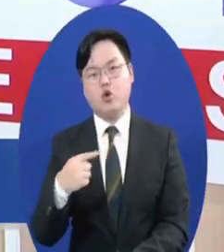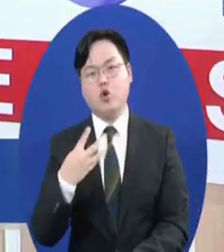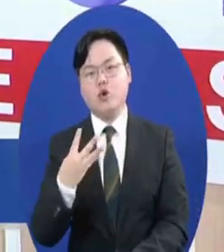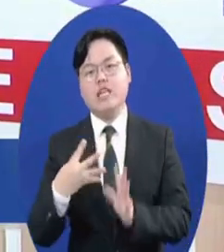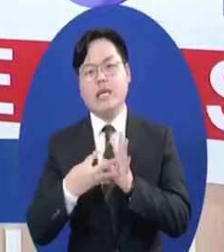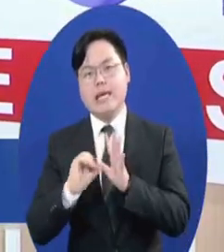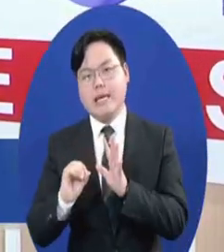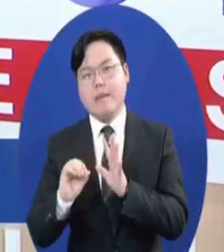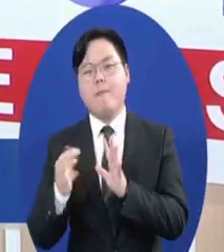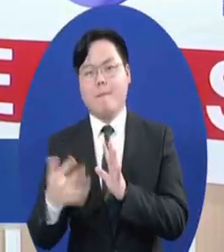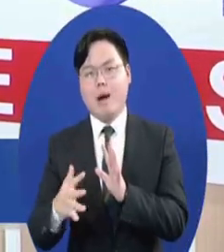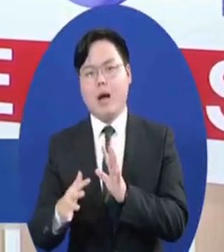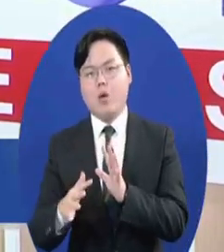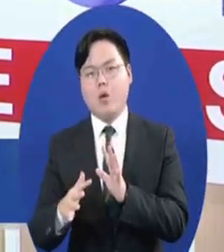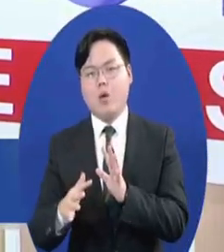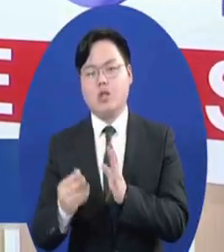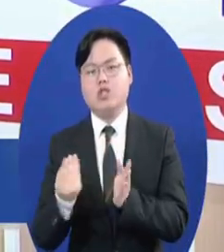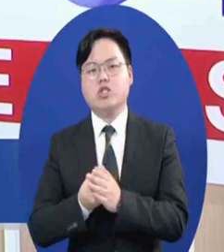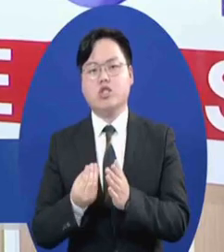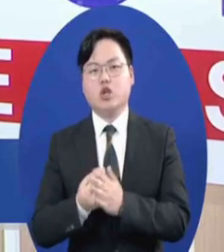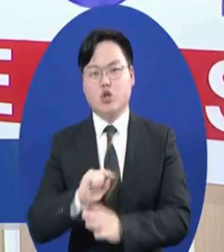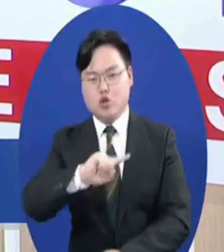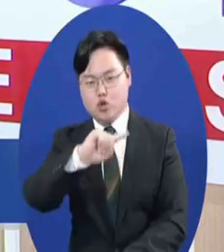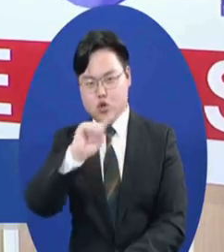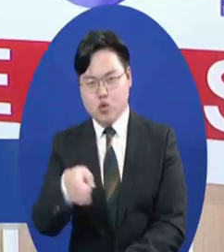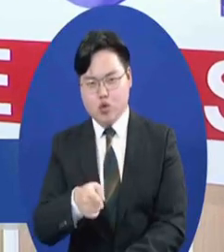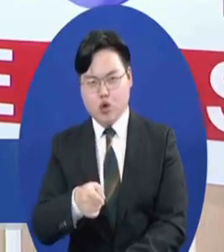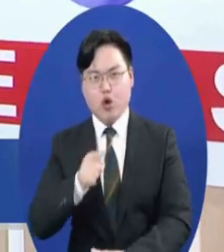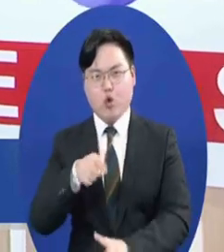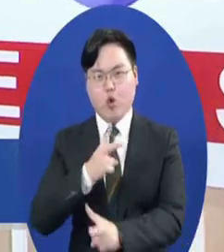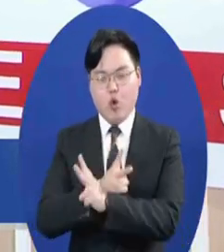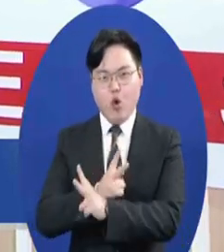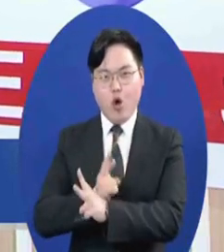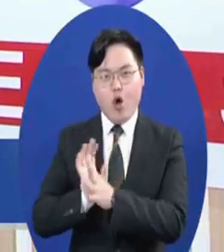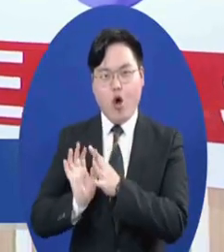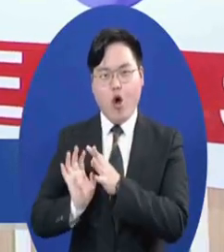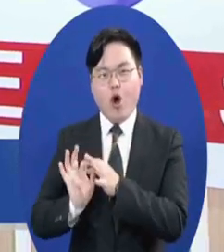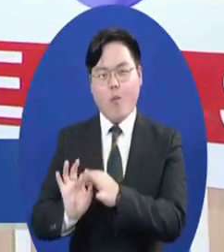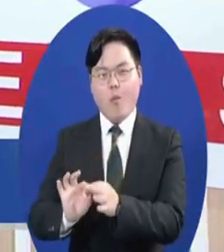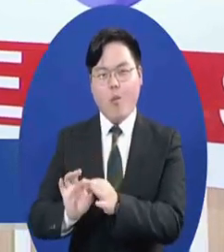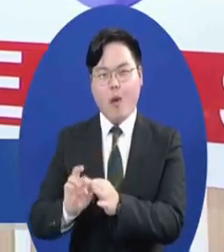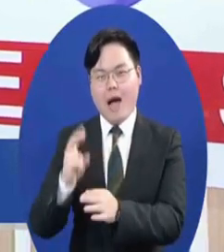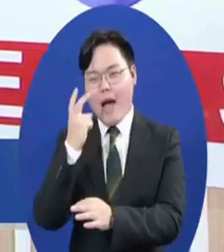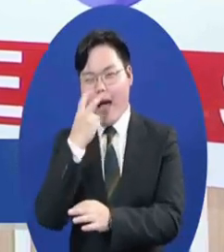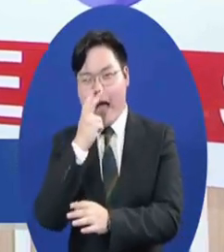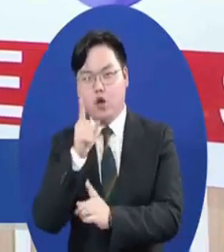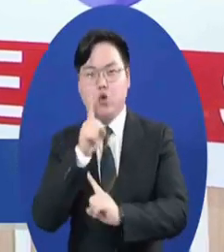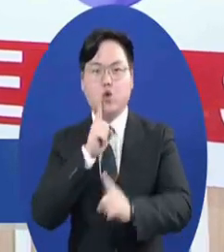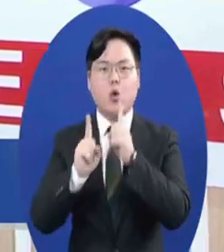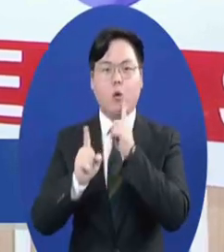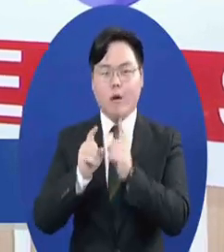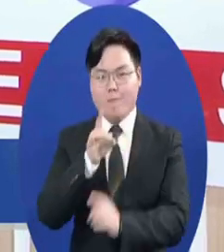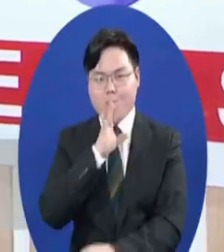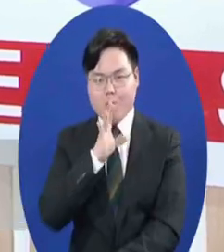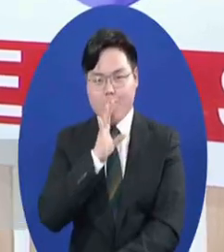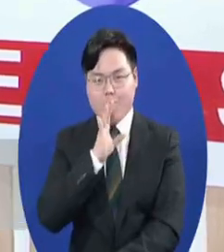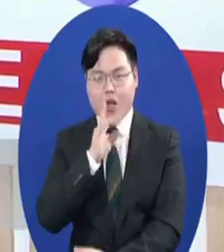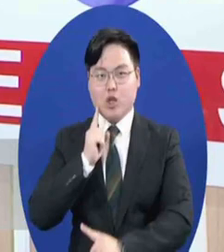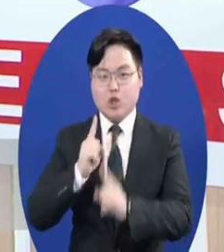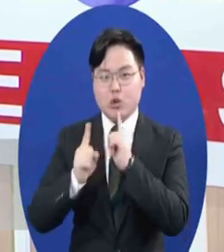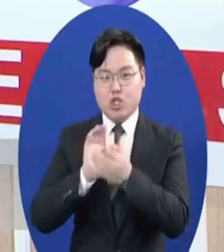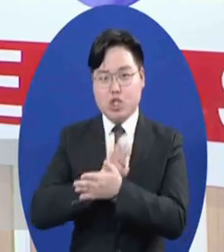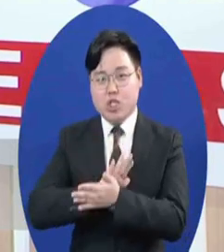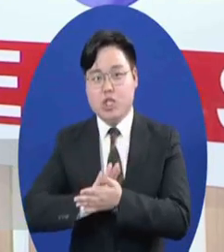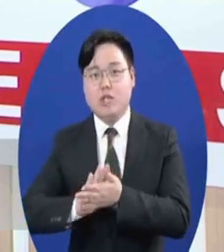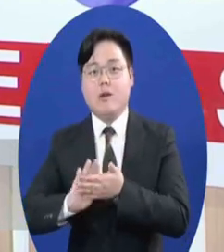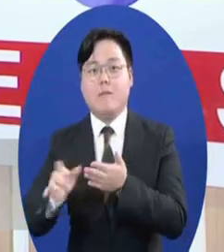байх болов уу гэж харагдаж байна. За зөвшөөрлийн энэ хуультай холбогдуулах хяналтын зөвлөл гэж бий болох юм. За хяналтын зөвлөл нь шинээр бий болгож байгаа